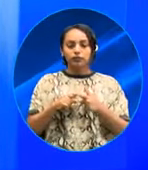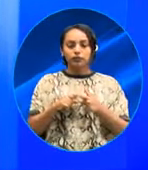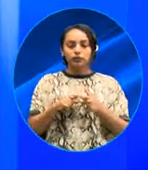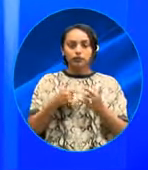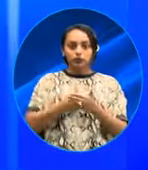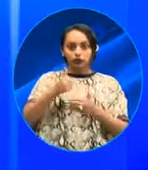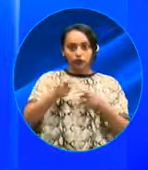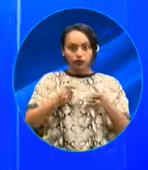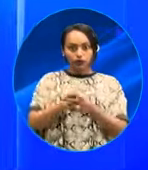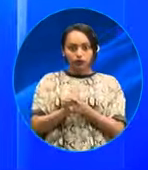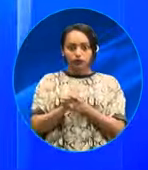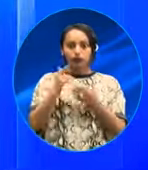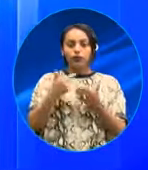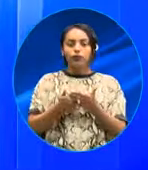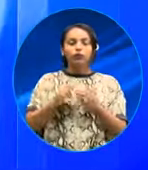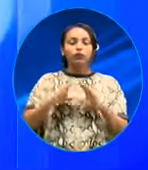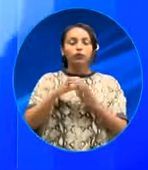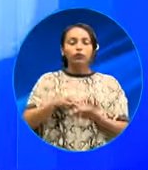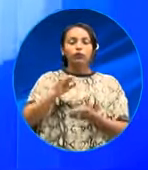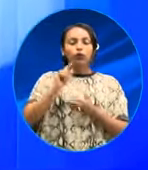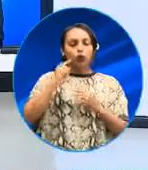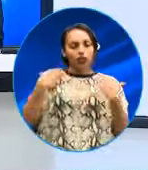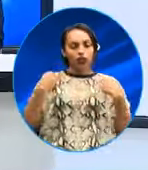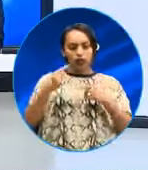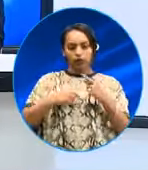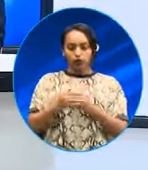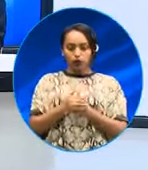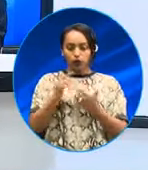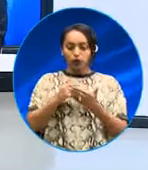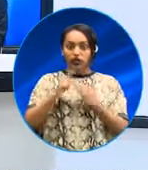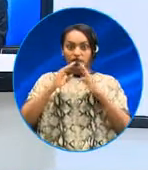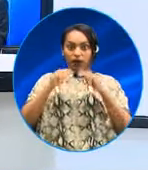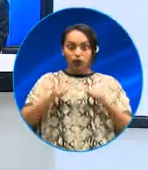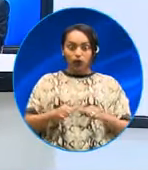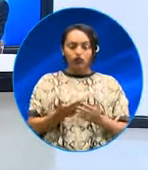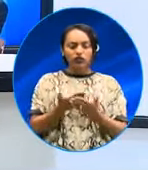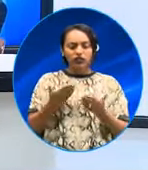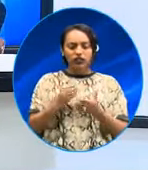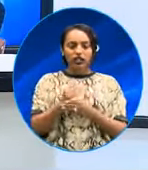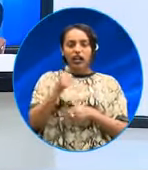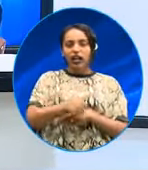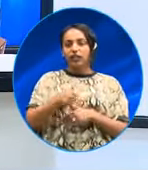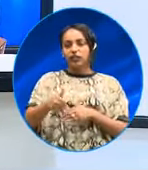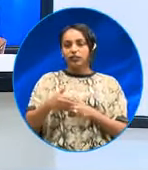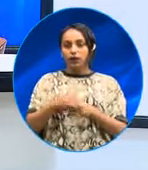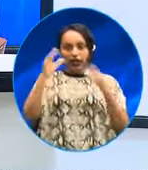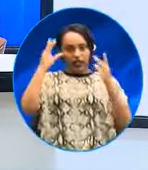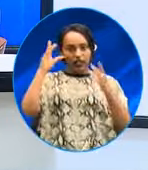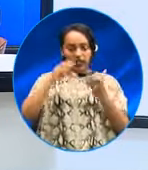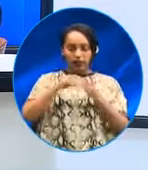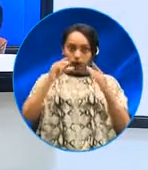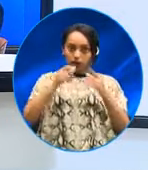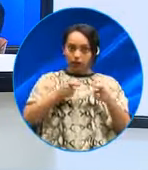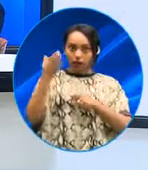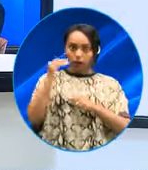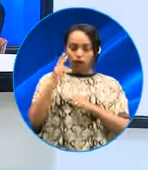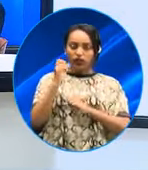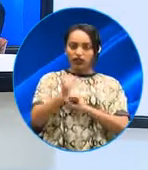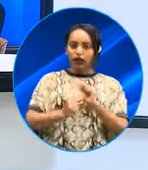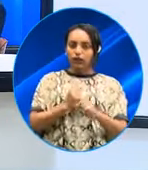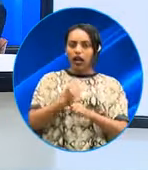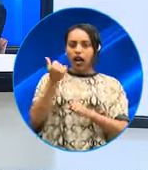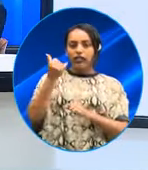ዋና ዳይሬክተር እዚህ ስቱዲዮ ተገኝተዋል። እንኳን ደህና መጡ። እንኳን ሰላም ቆያችሁኝ። እንግዲህ በአዲስ አበባ ከተማ አስተዳደር ባለፉት